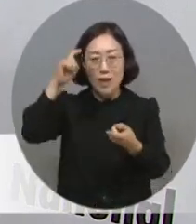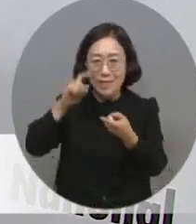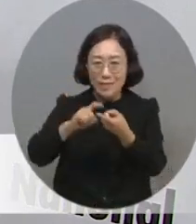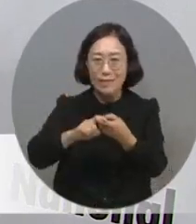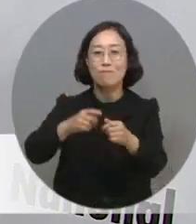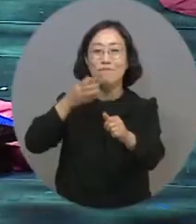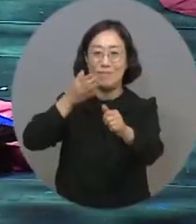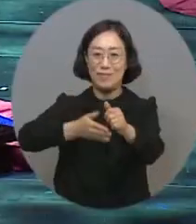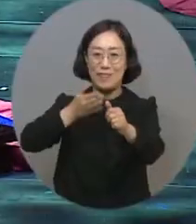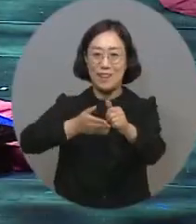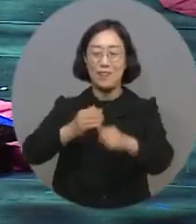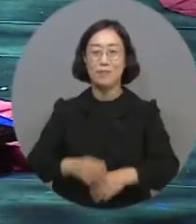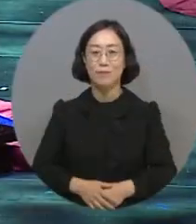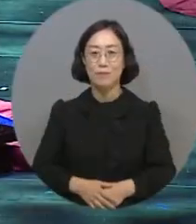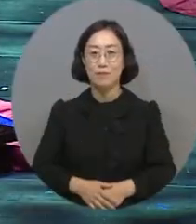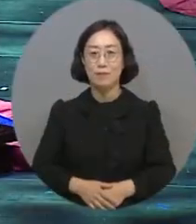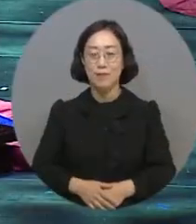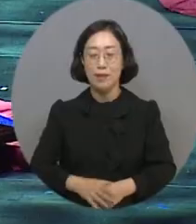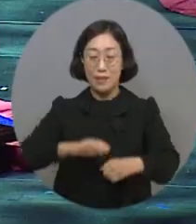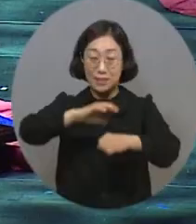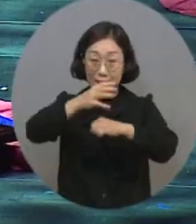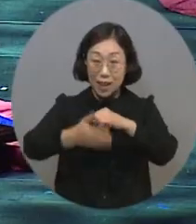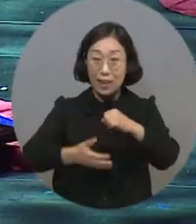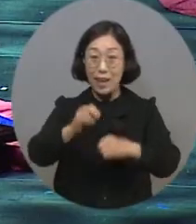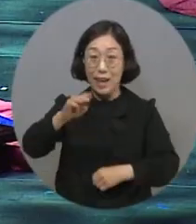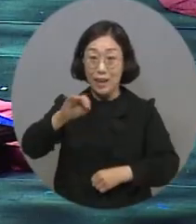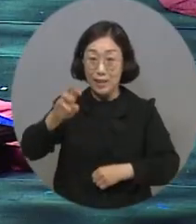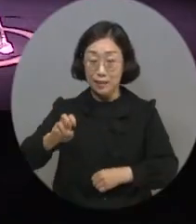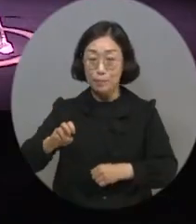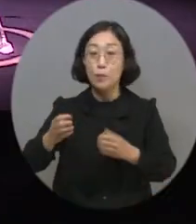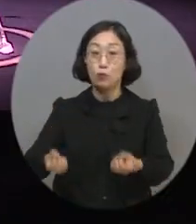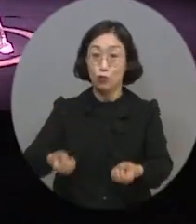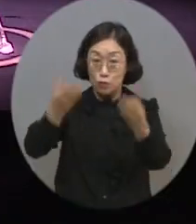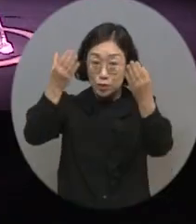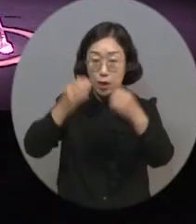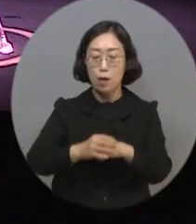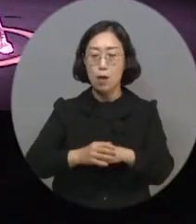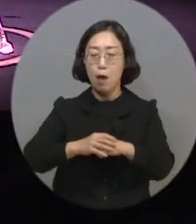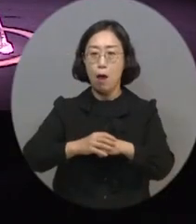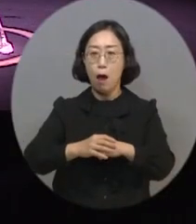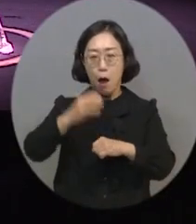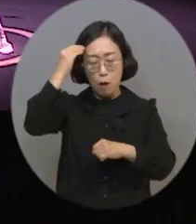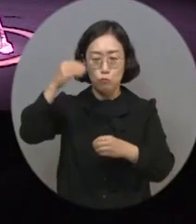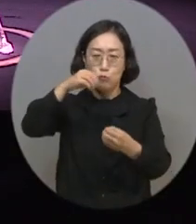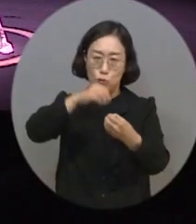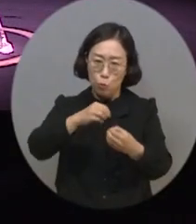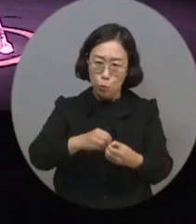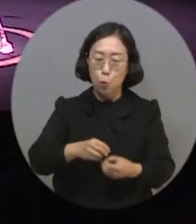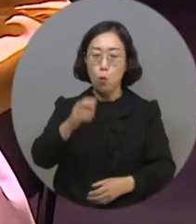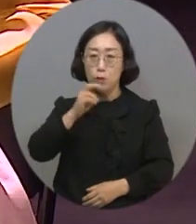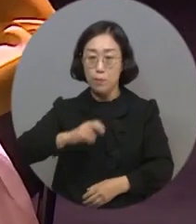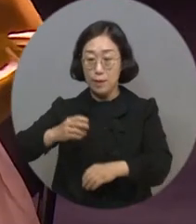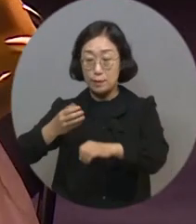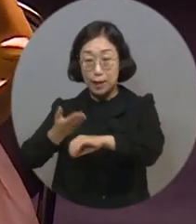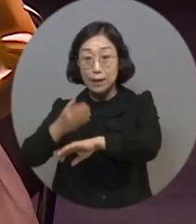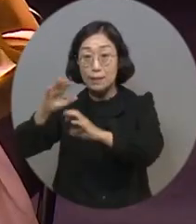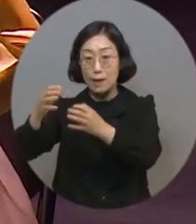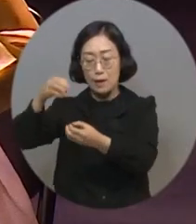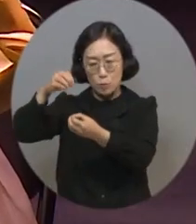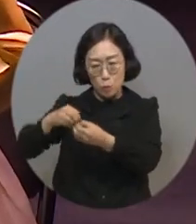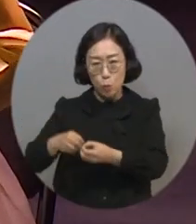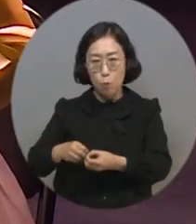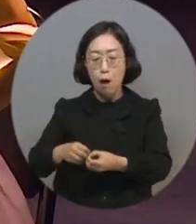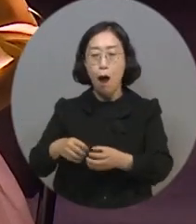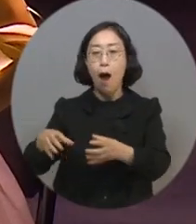가졌으면 좋겠습니다. 이번 세계 양금축제가 한국의 전통음악과 세계 각국의 양금음악을 함께 즐길 수 있는